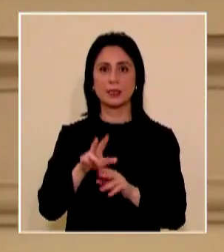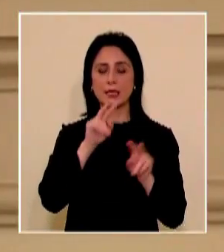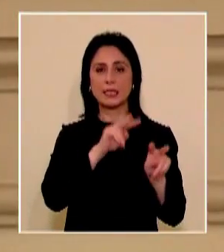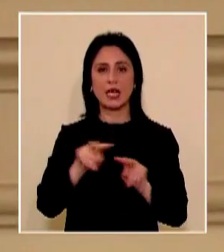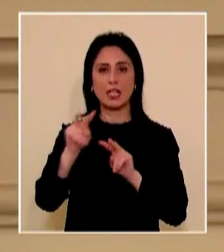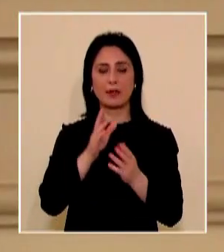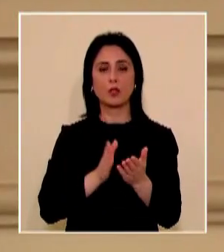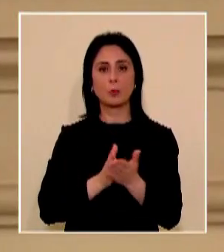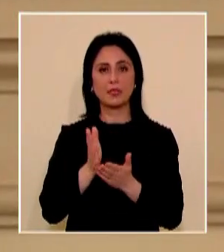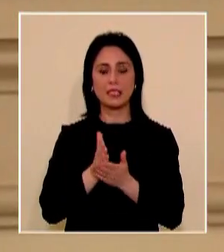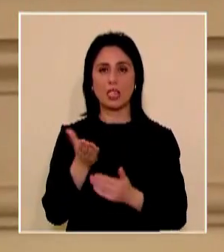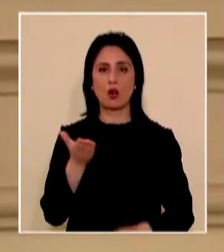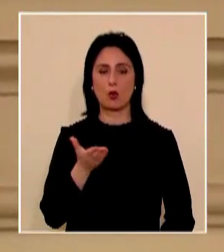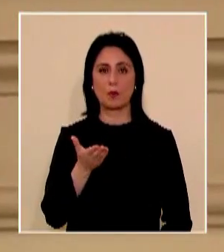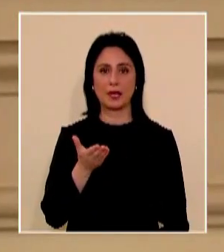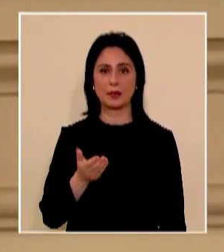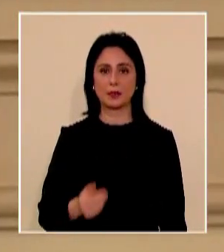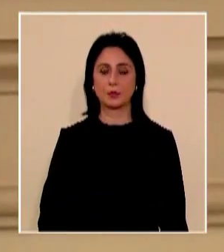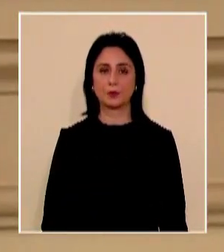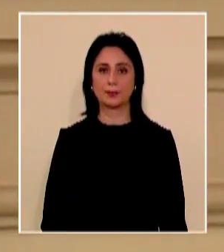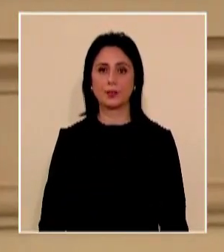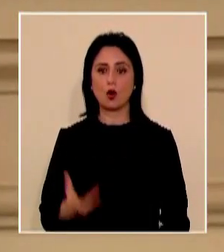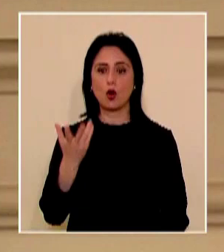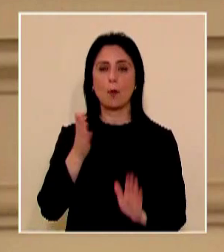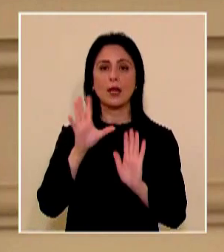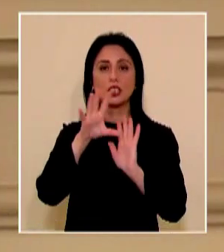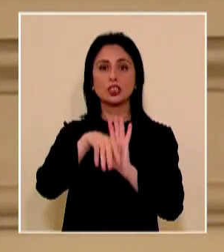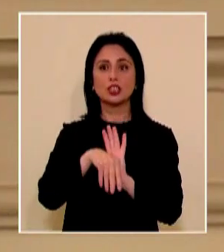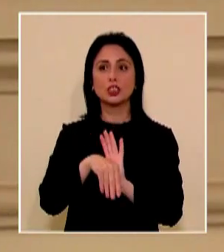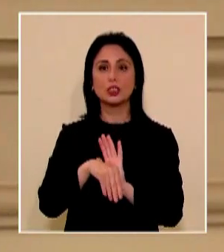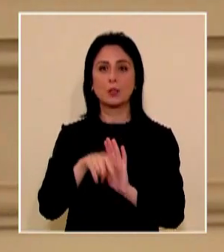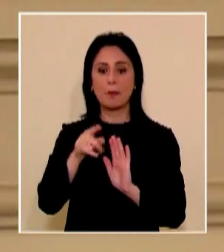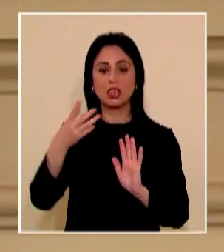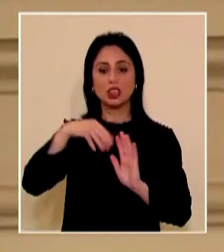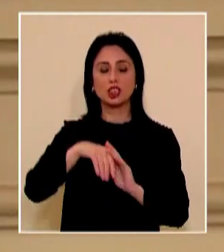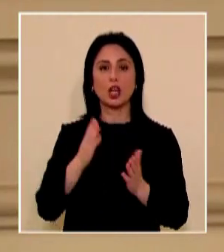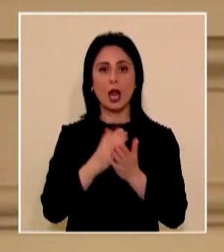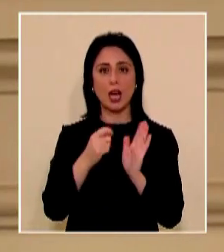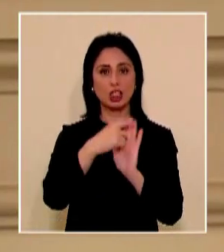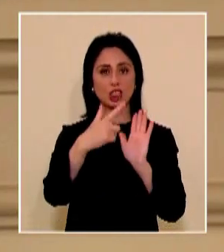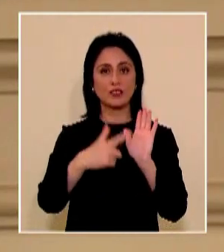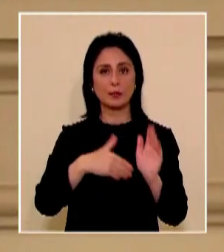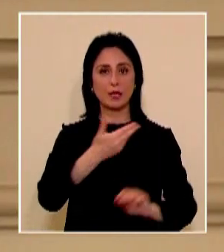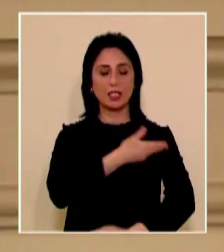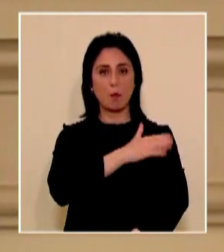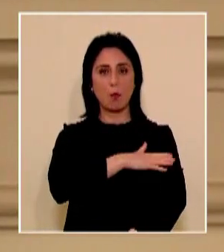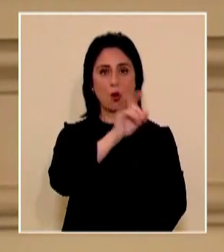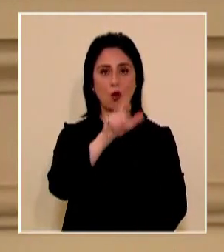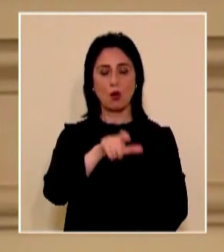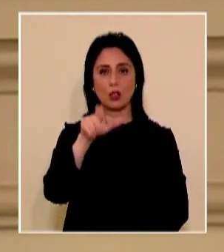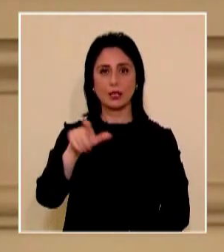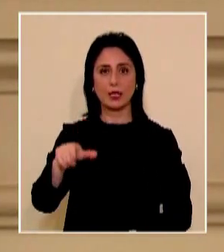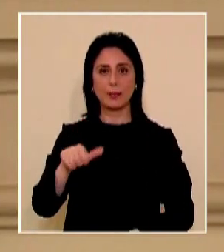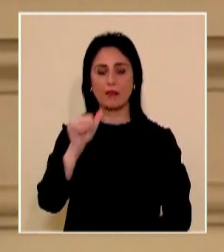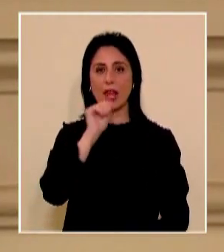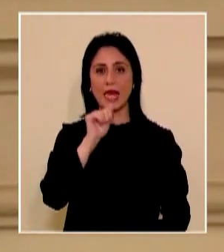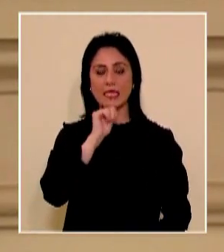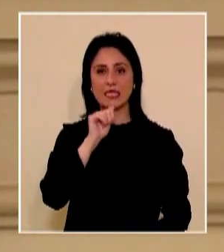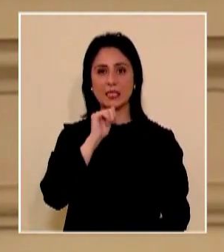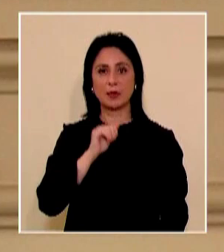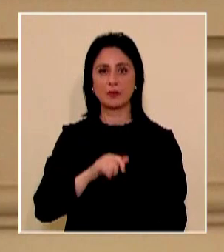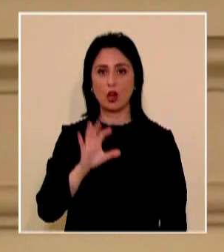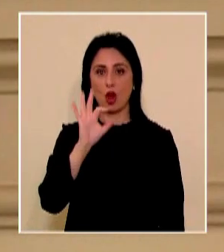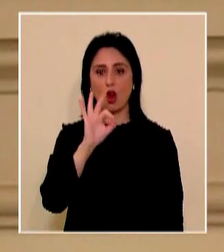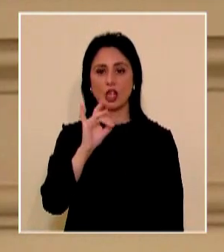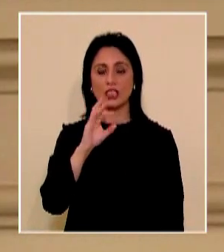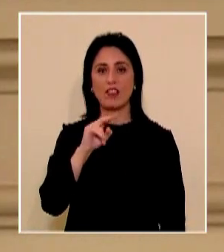Unii Europejskiej. W tej misji obserwacyjnej uczestniczy między innymi 17 ekspertów, obserwatorów z naszego kraju, z Polski. Na